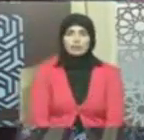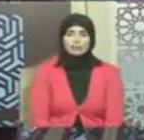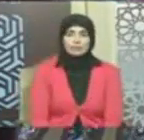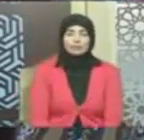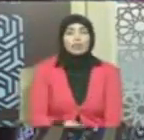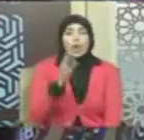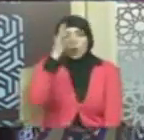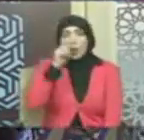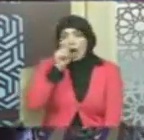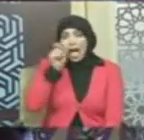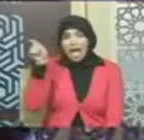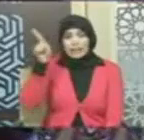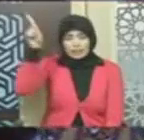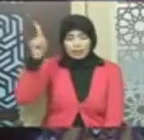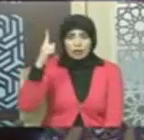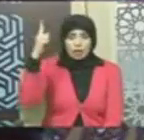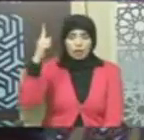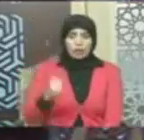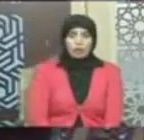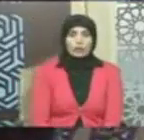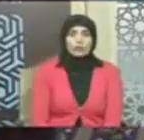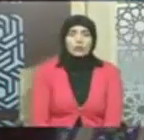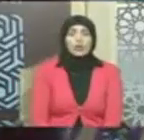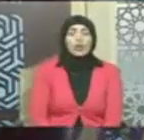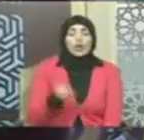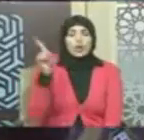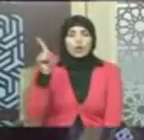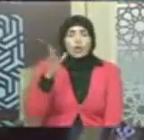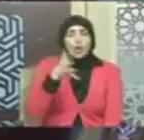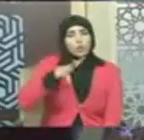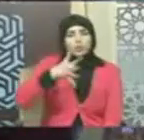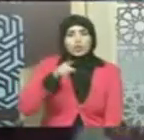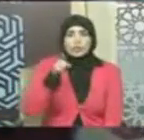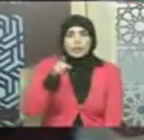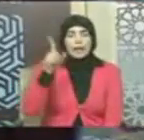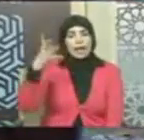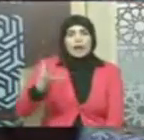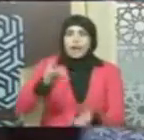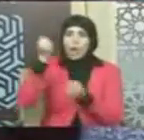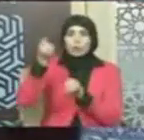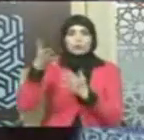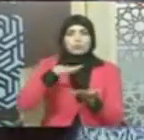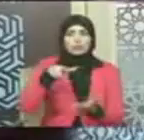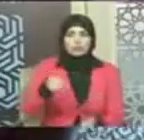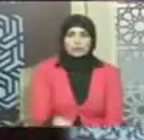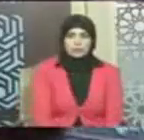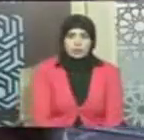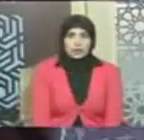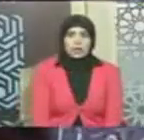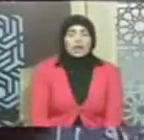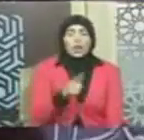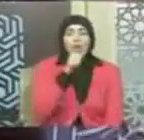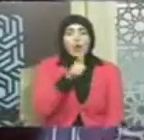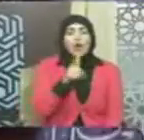ومن آذى الله يوشك أن يأخذه. وقال صلى